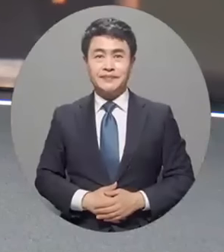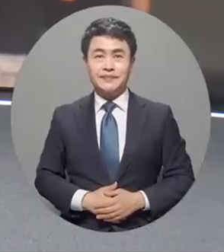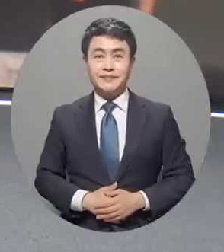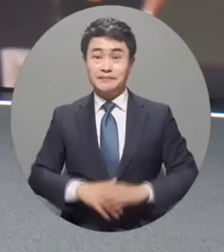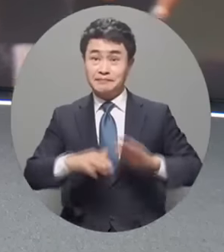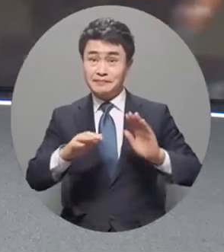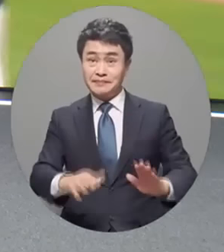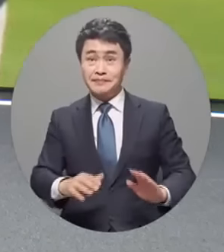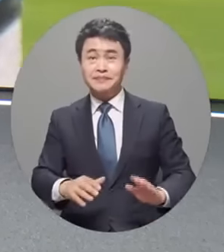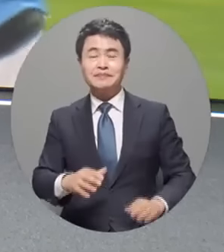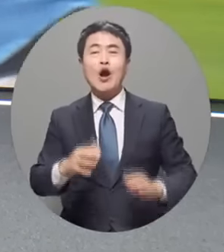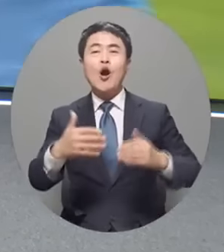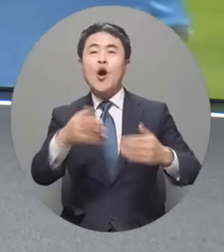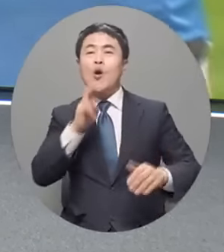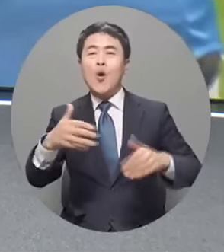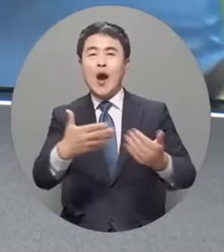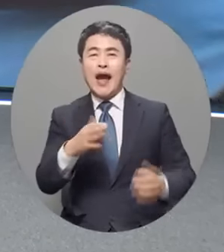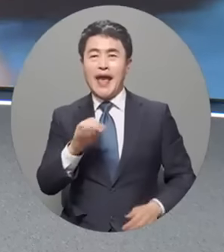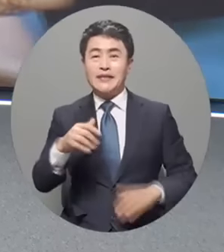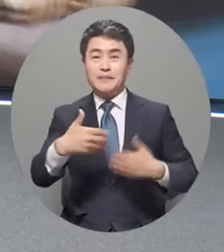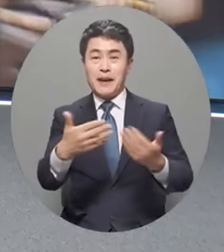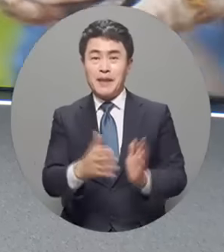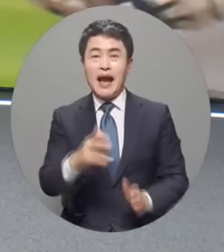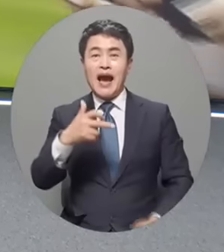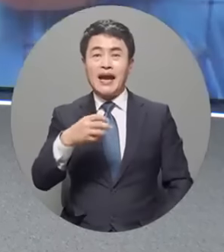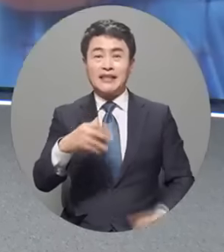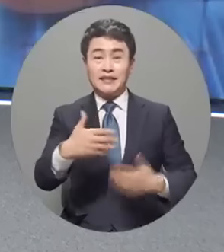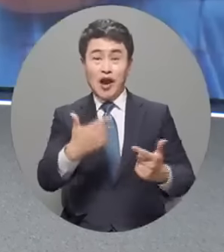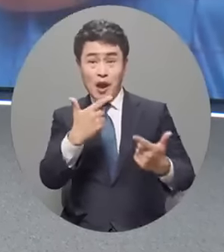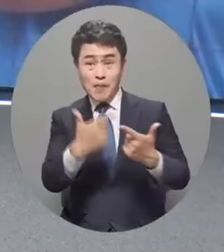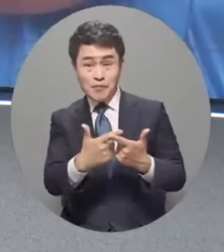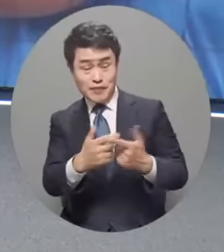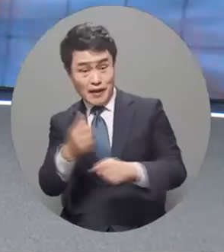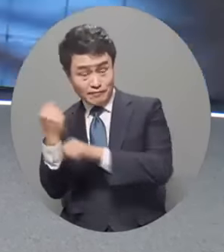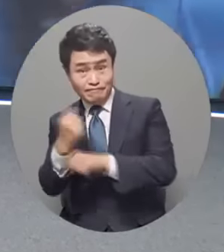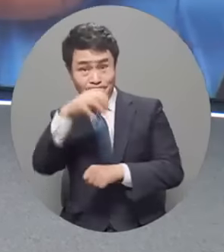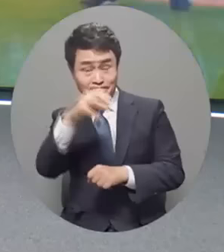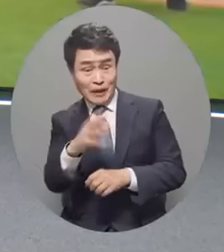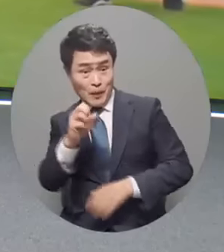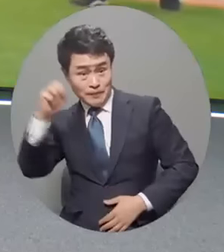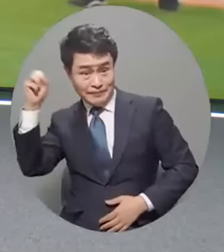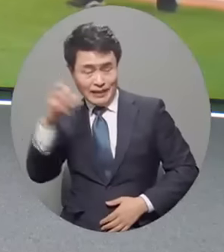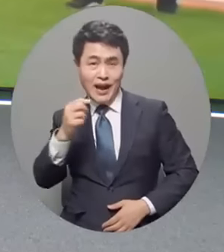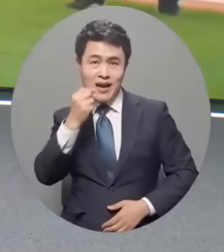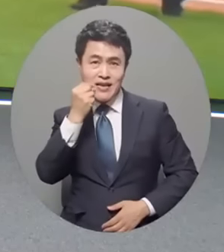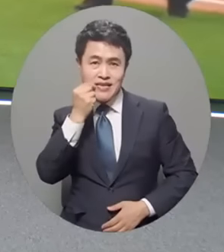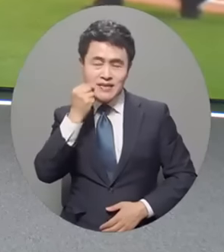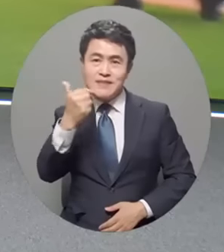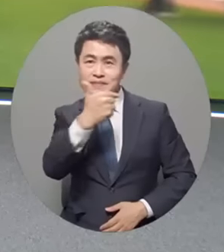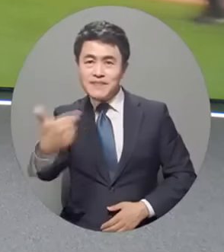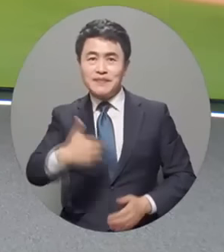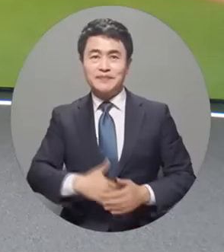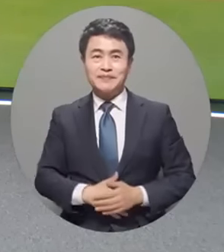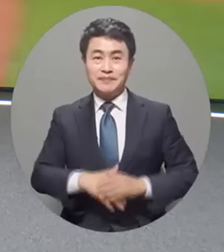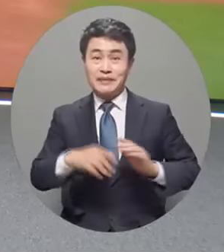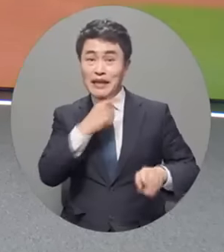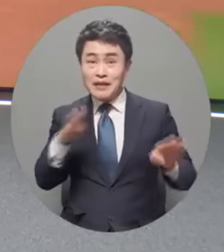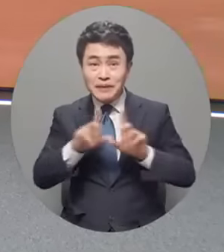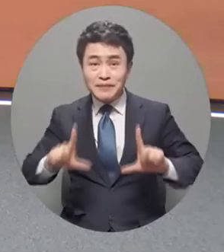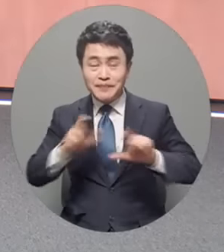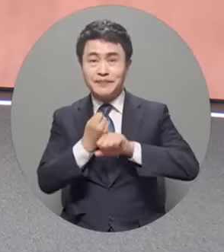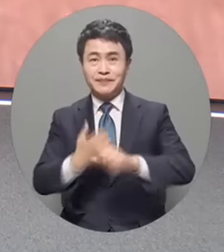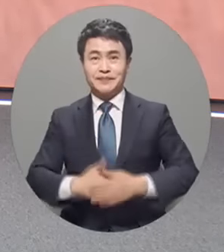그룹 에스파의 멤버 카리나 씨가 부산 사직야구장에서 시구에 나섰습니다. 인기가 정말 대단하네요. 일요일 밤